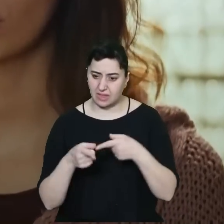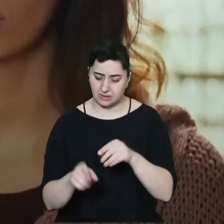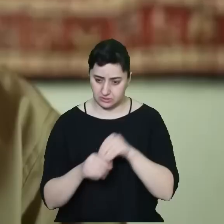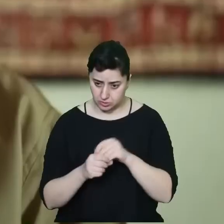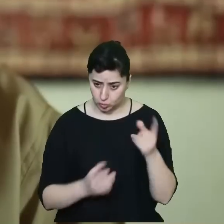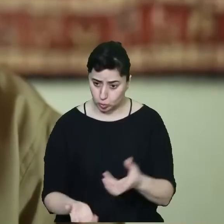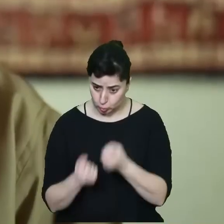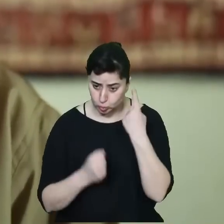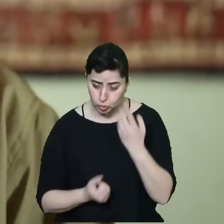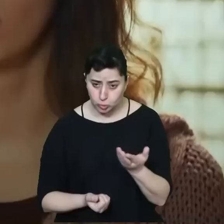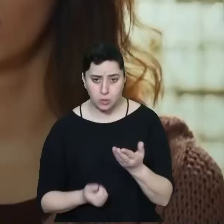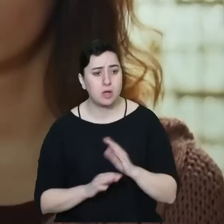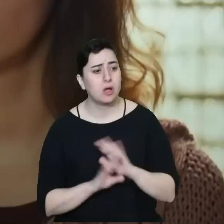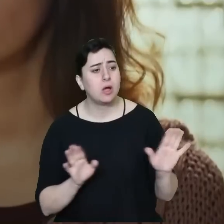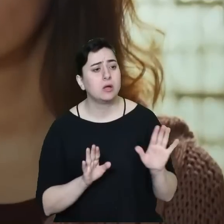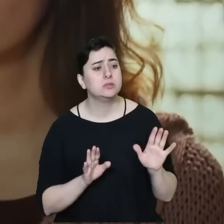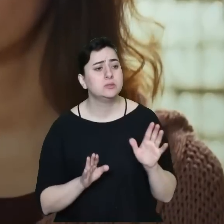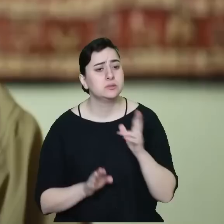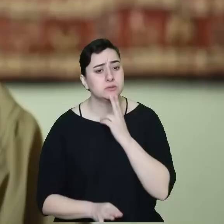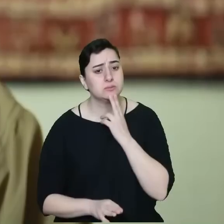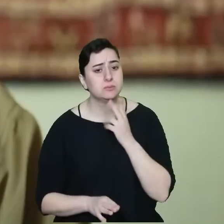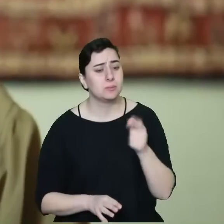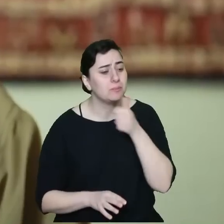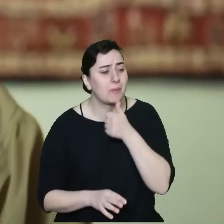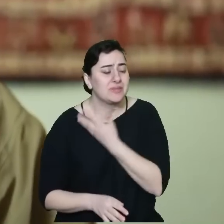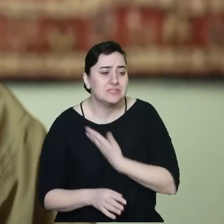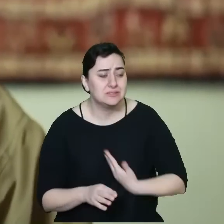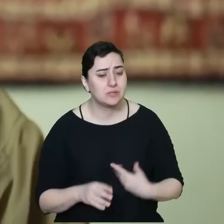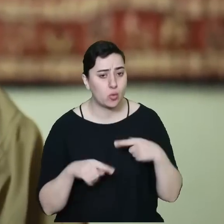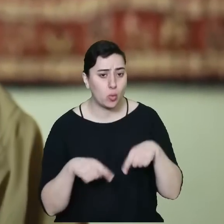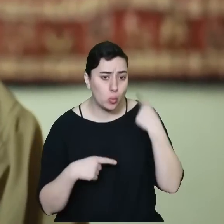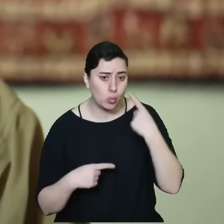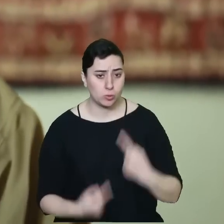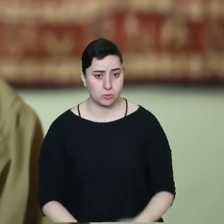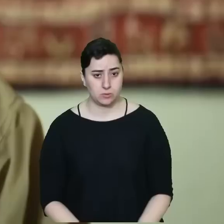mi koruyorsun? Tehdit değil kızım. Baba sevgisi.